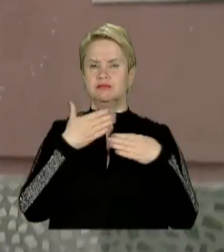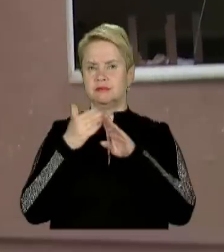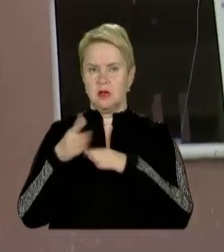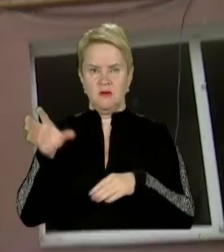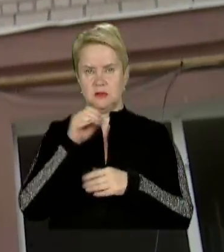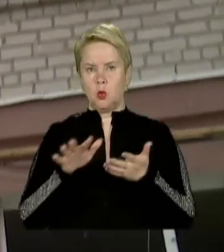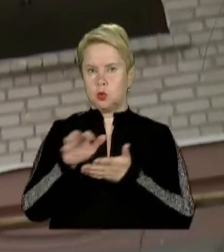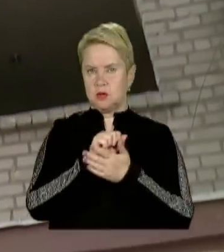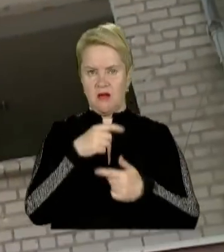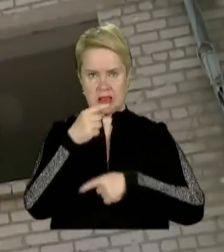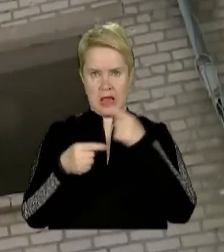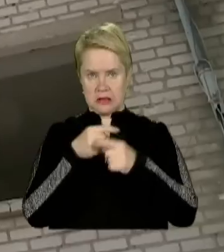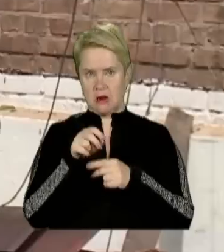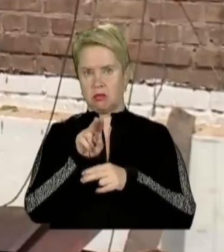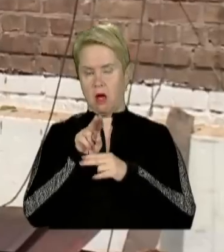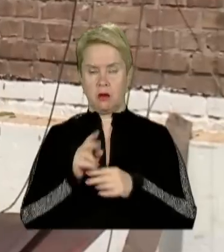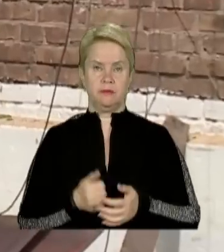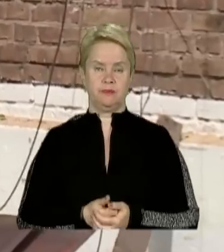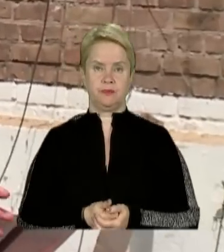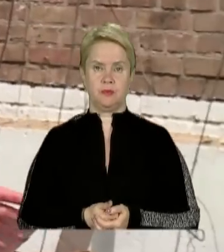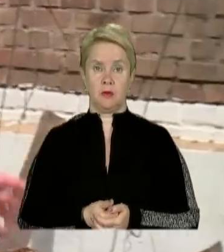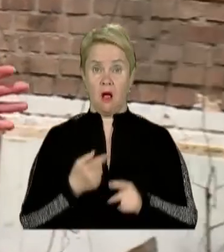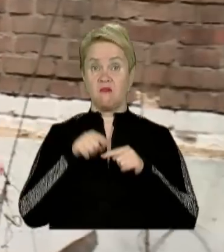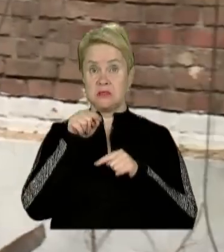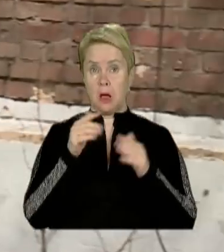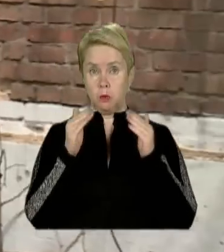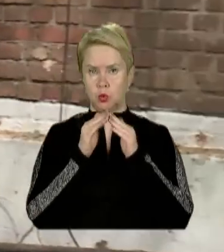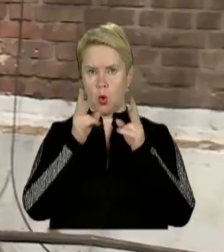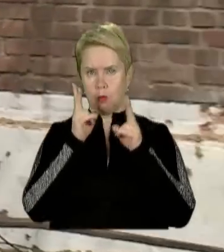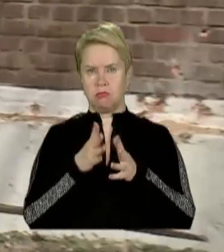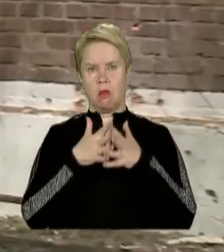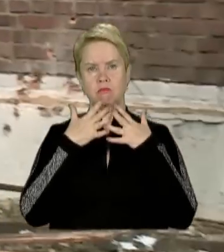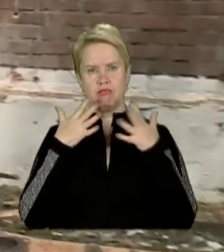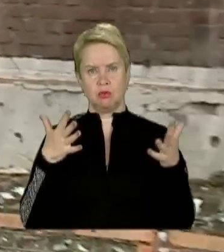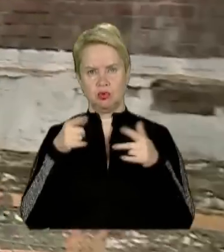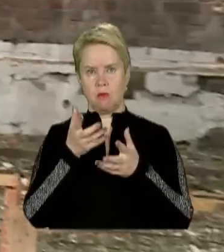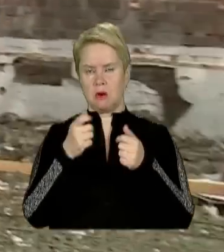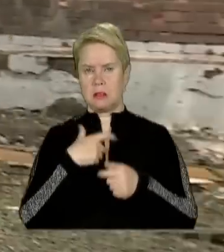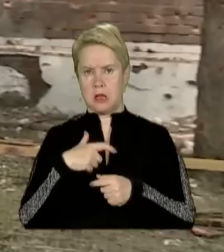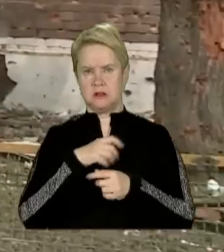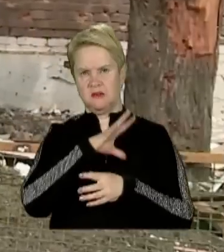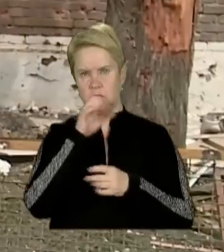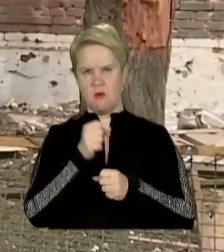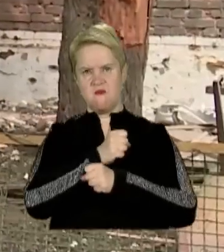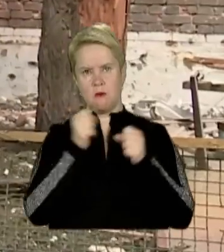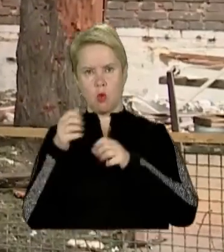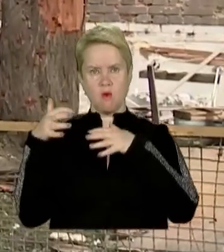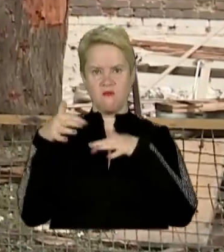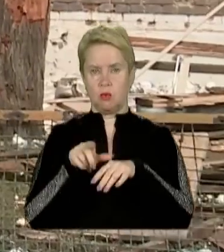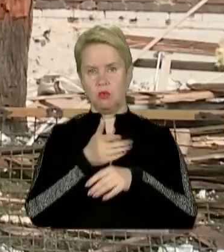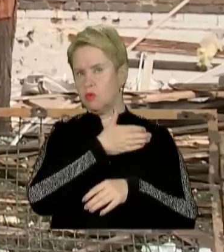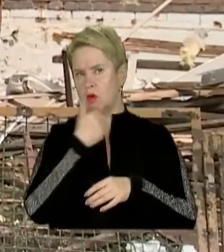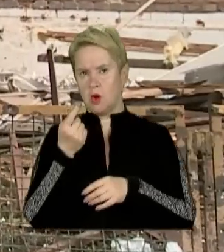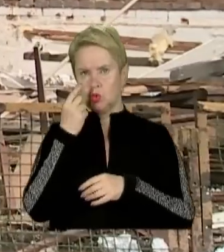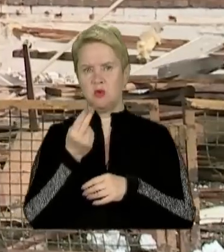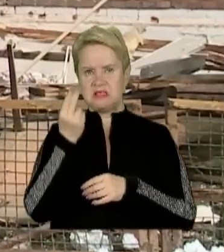комунальниками усувають наслідки атаки. А ось цей будинок постраждав найбільше. Він прийняв на себе усю вибухову хвилю. Тут немає